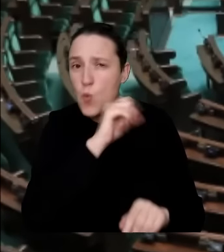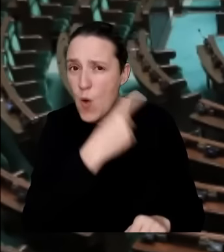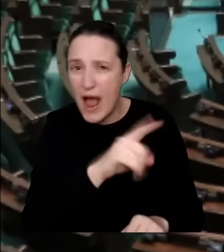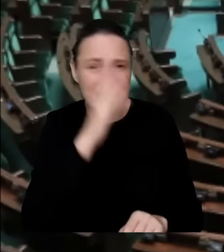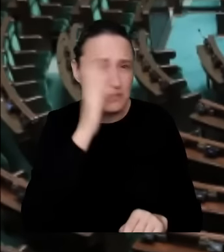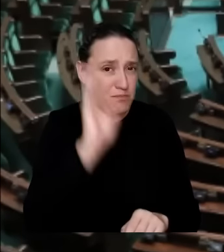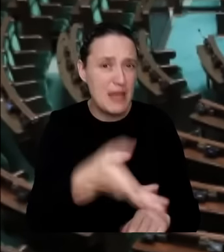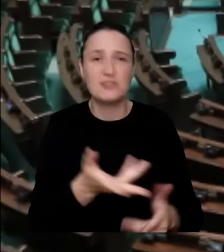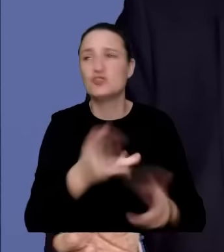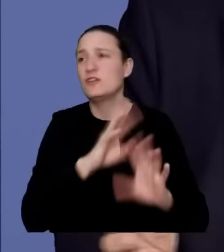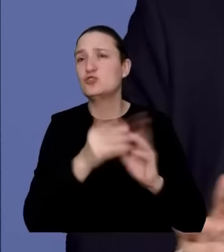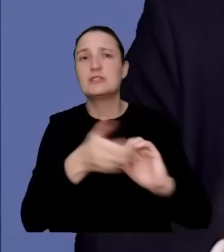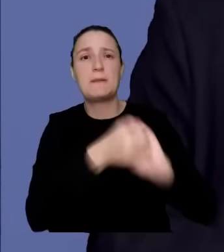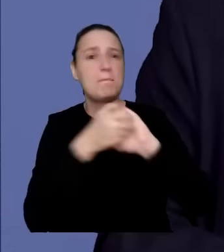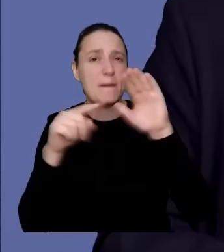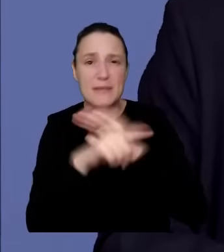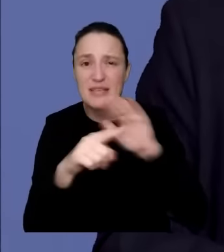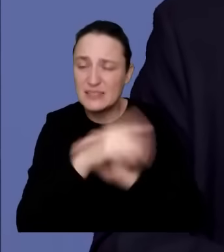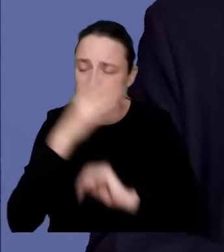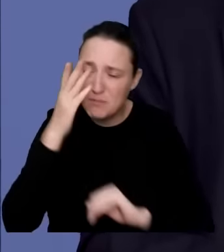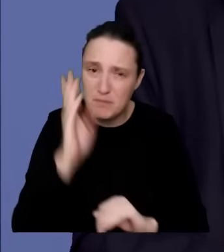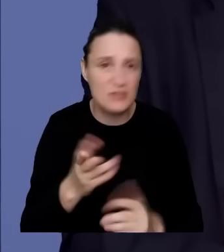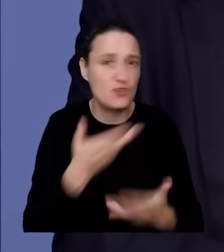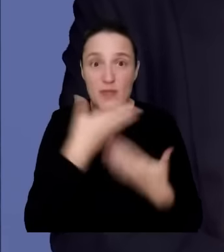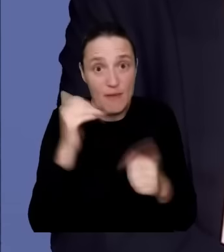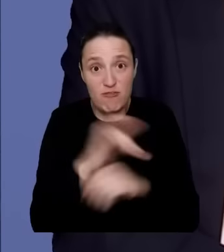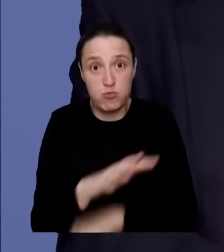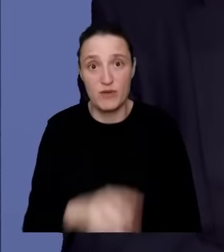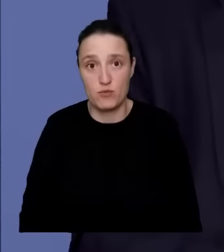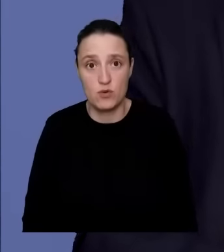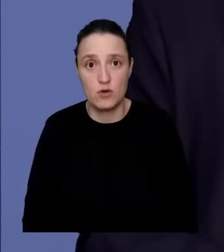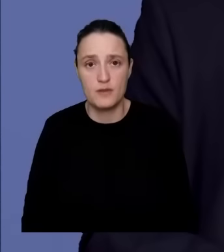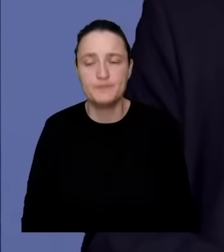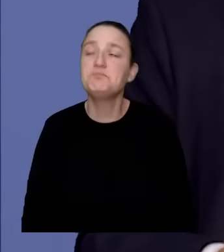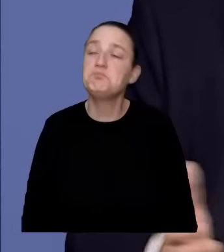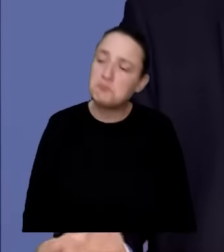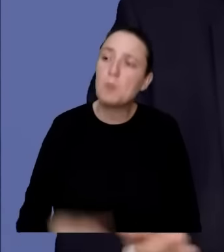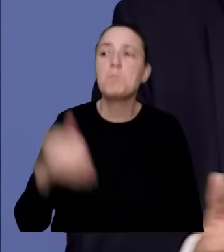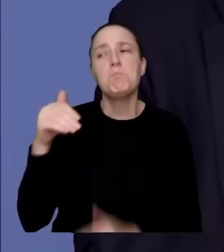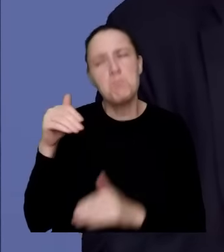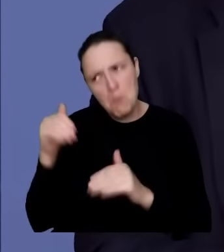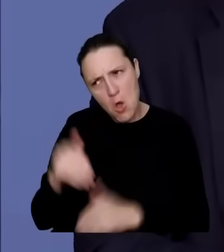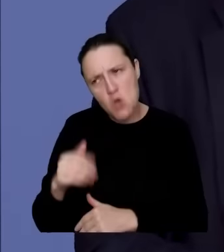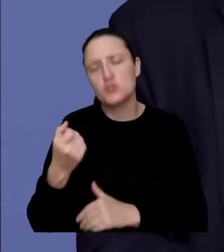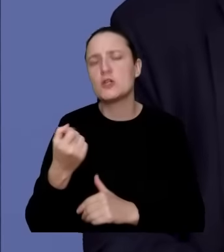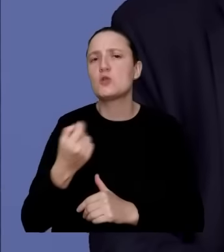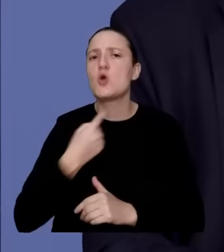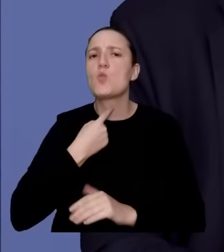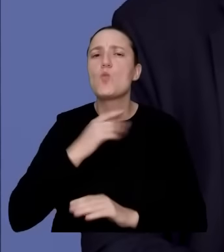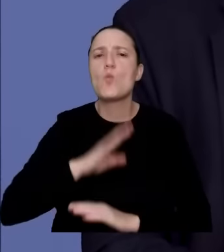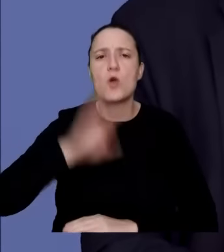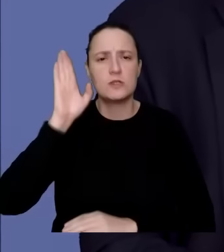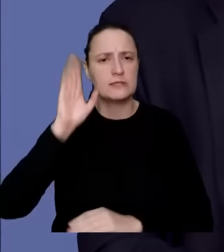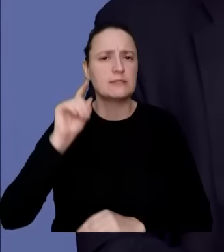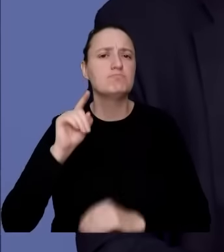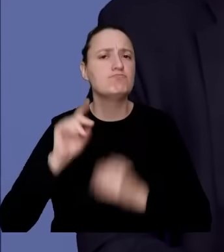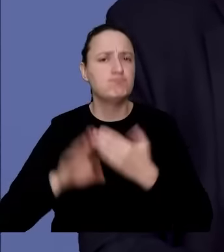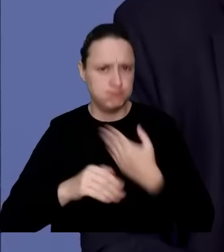wpływu no mamy jeszcze wpływ w postaci ewentualnego głosu który Polska może